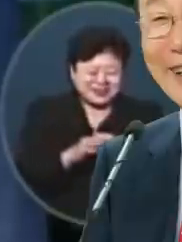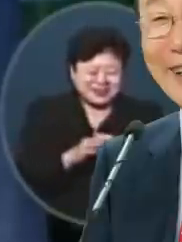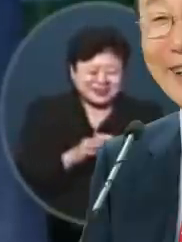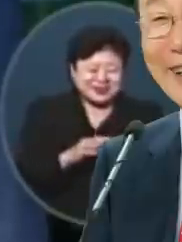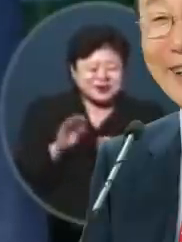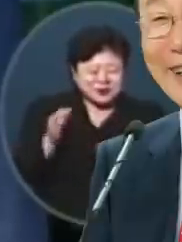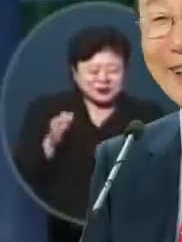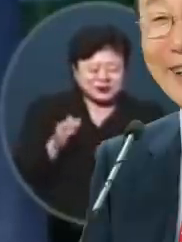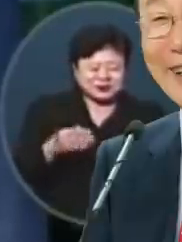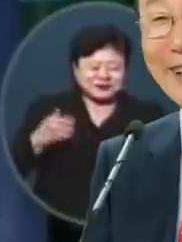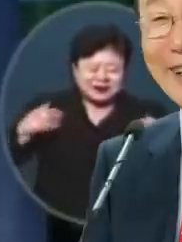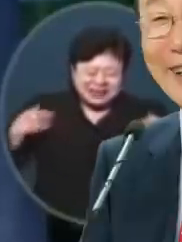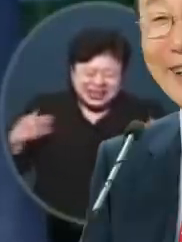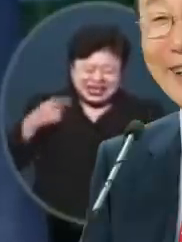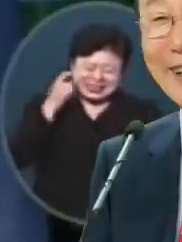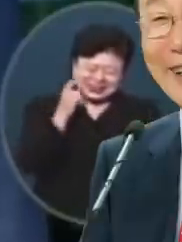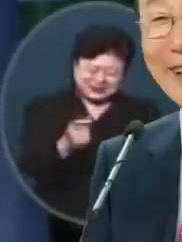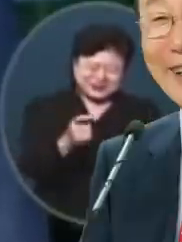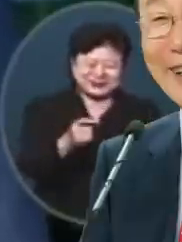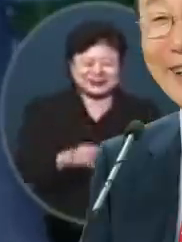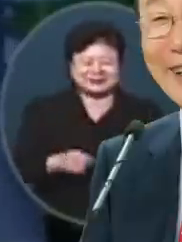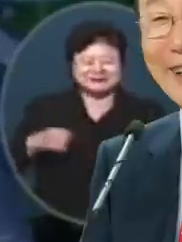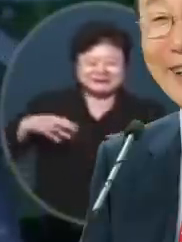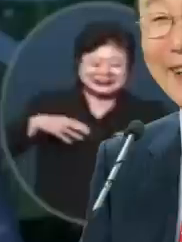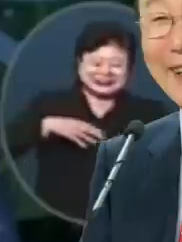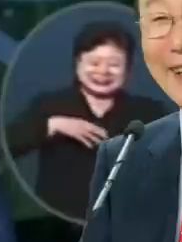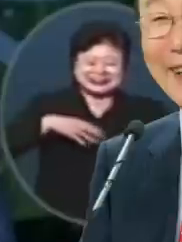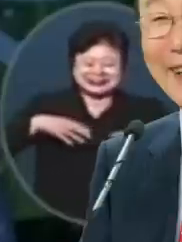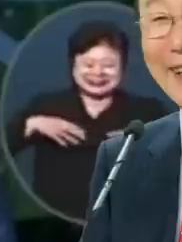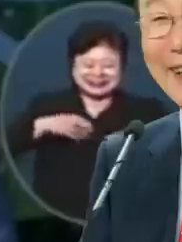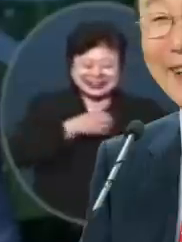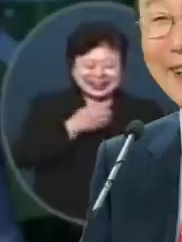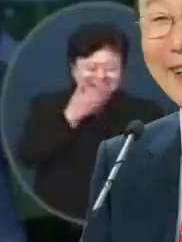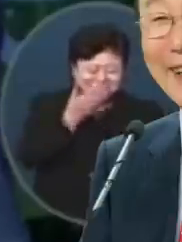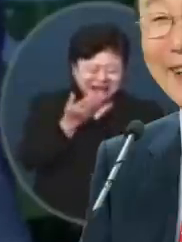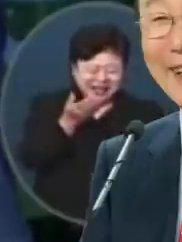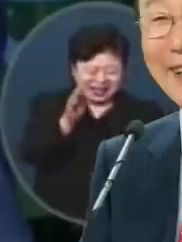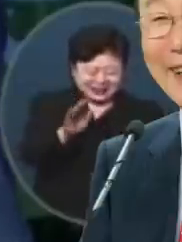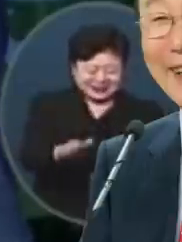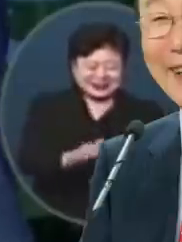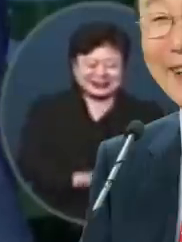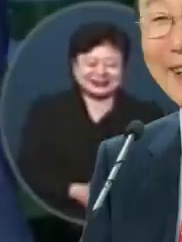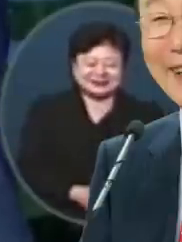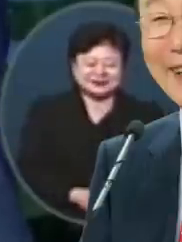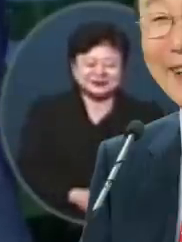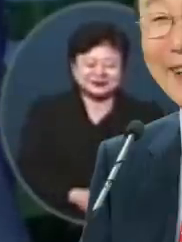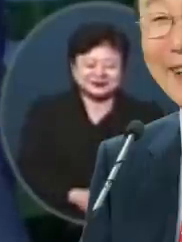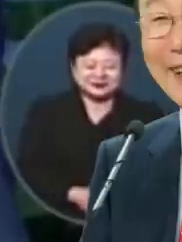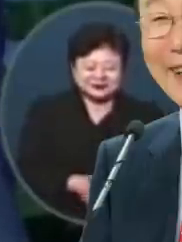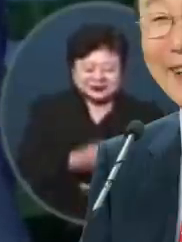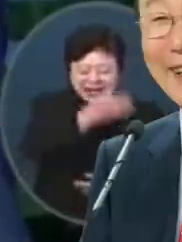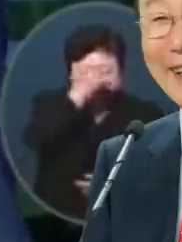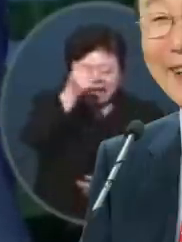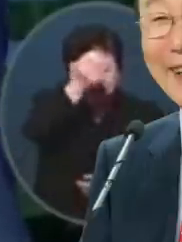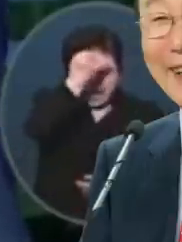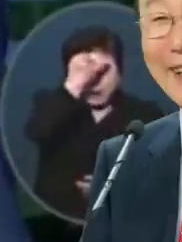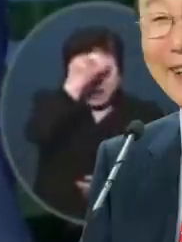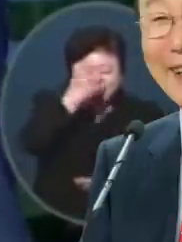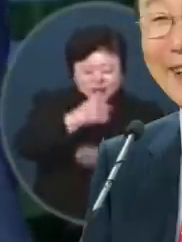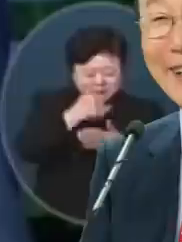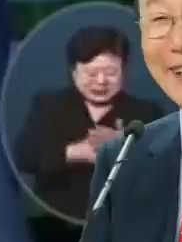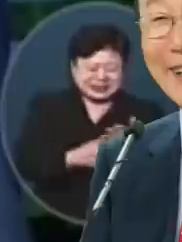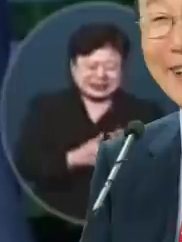요사이 다 어깨에 힘주고 아주 당당하게 살 것인데 이 모양이 되었습니다.